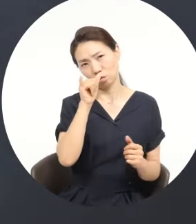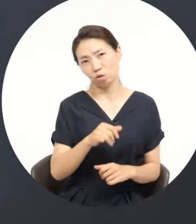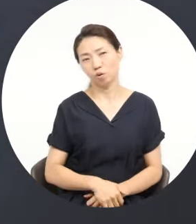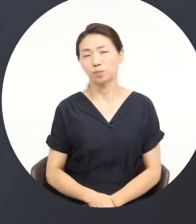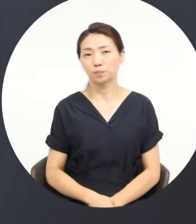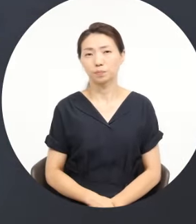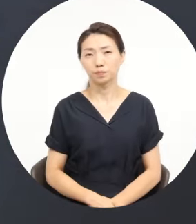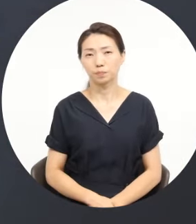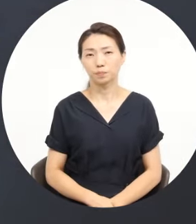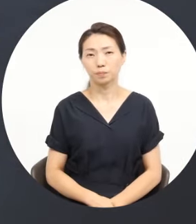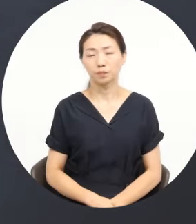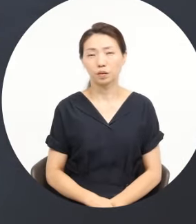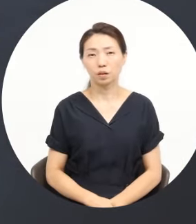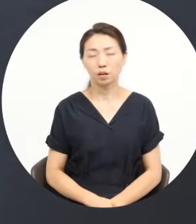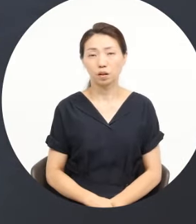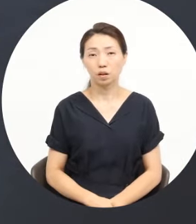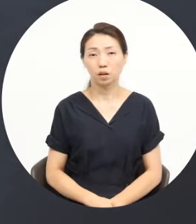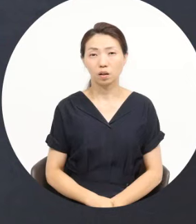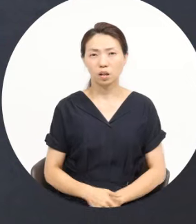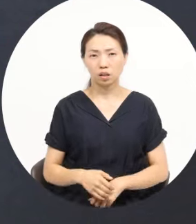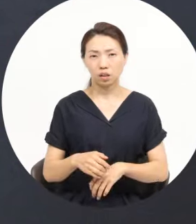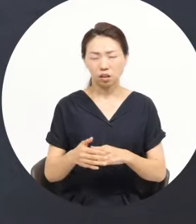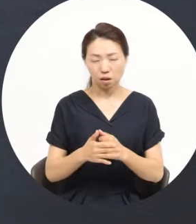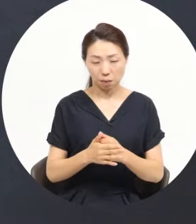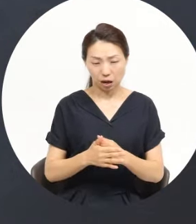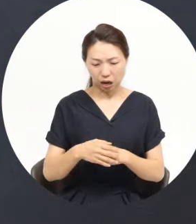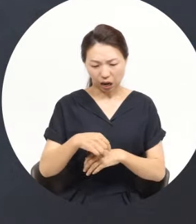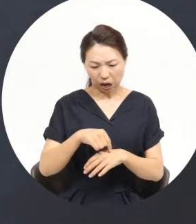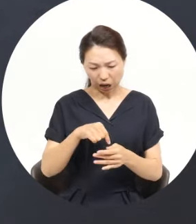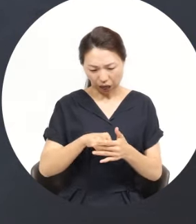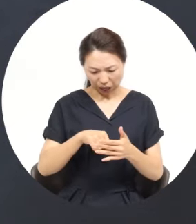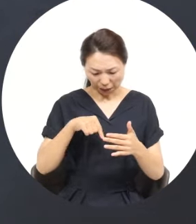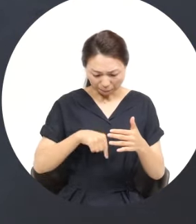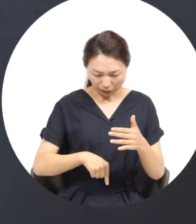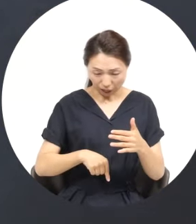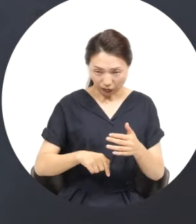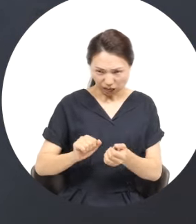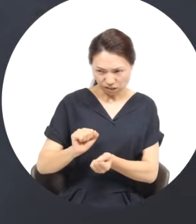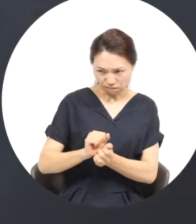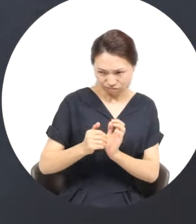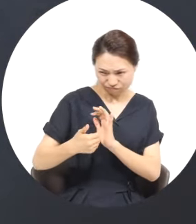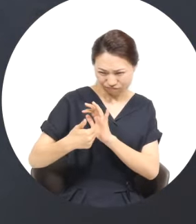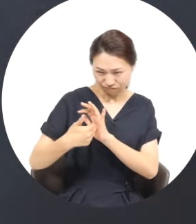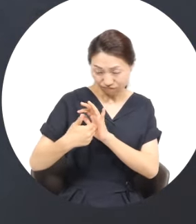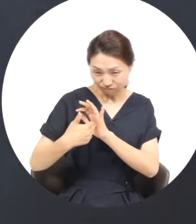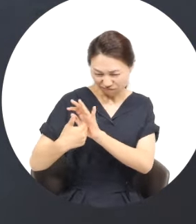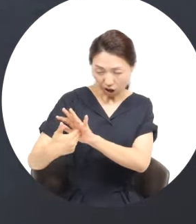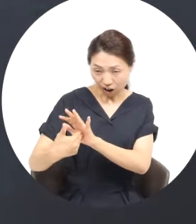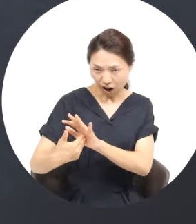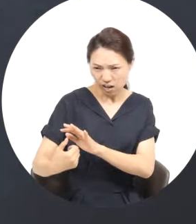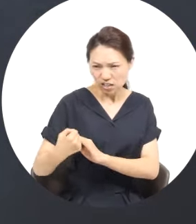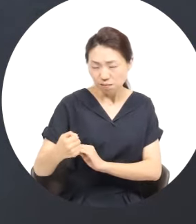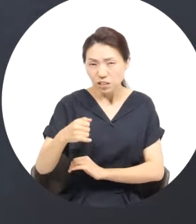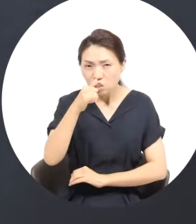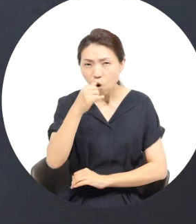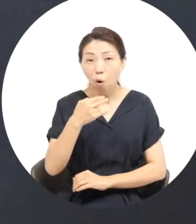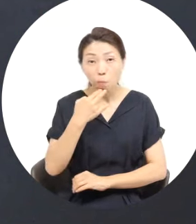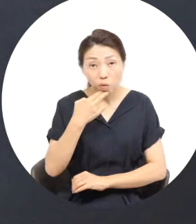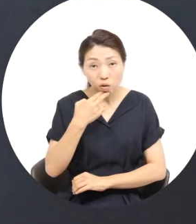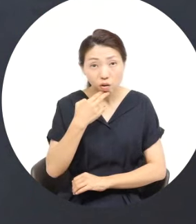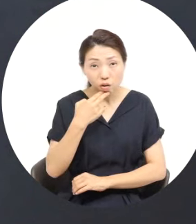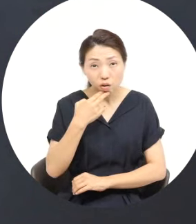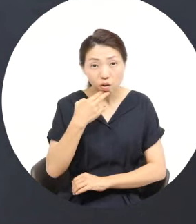것은 우리가 환경, 이 병용군이 있어서 병이 되지만 내 속에 면역력이 있느냐 없느냐도